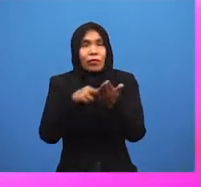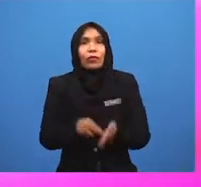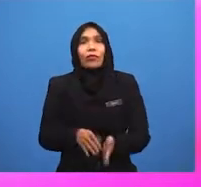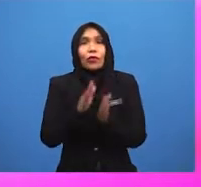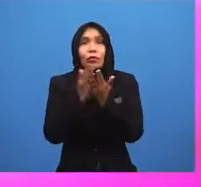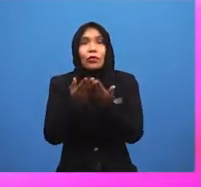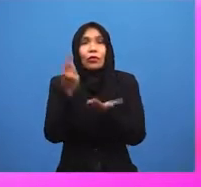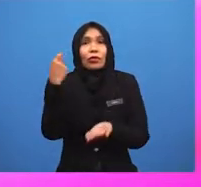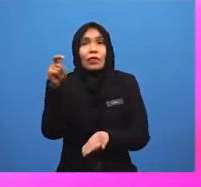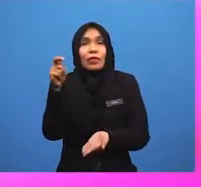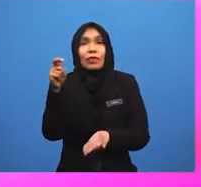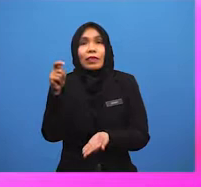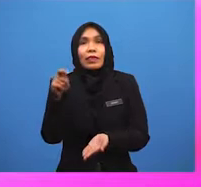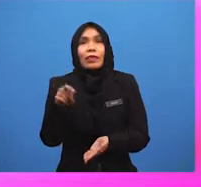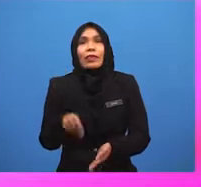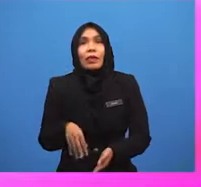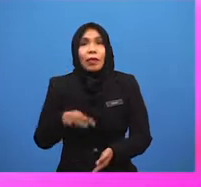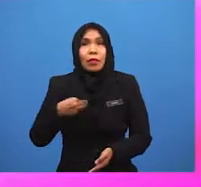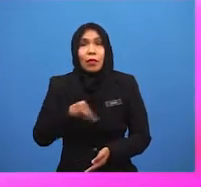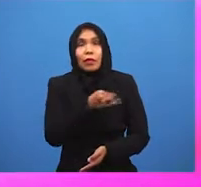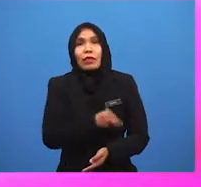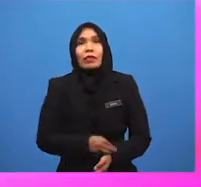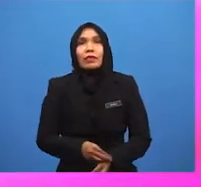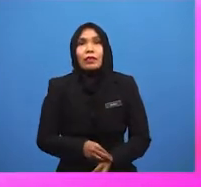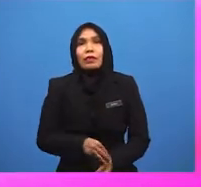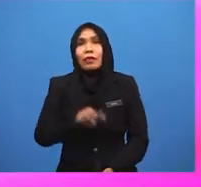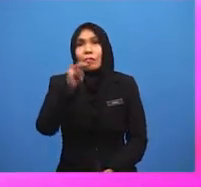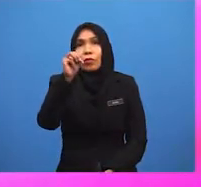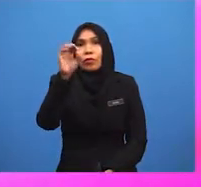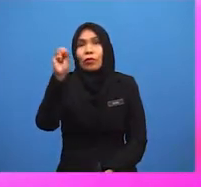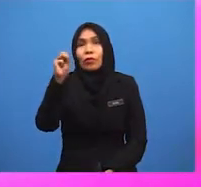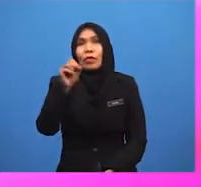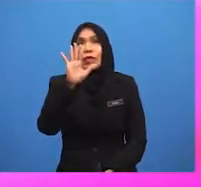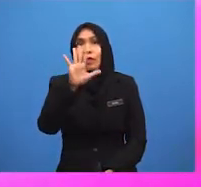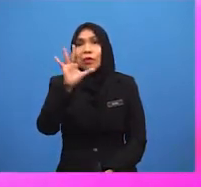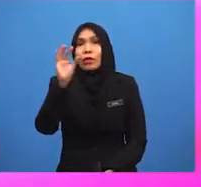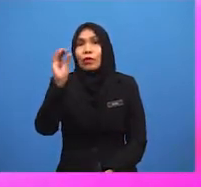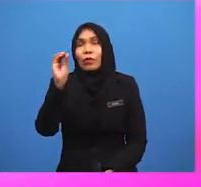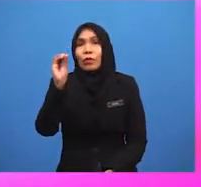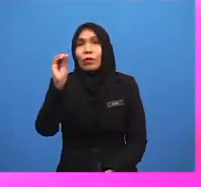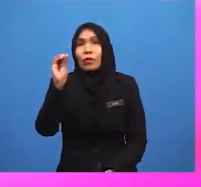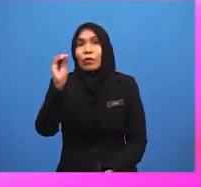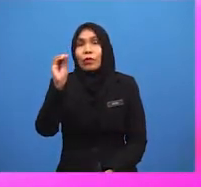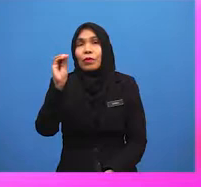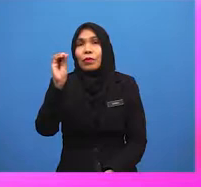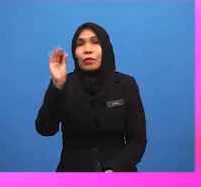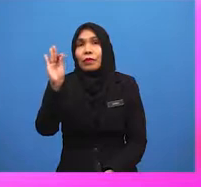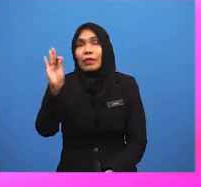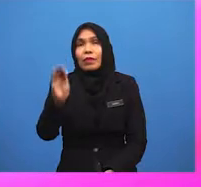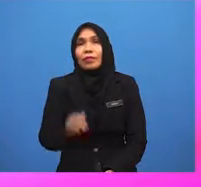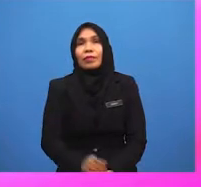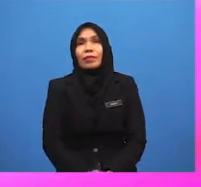Moral tahun 5 muka surat 59. Murid-murid tentu sudah bersedia